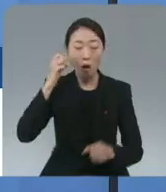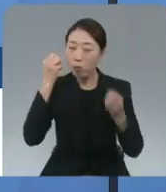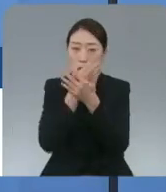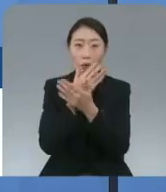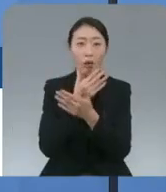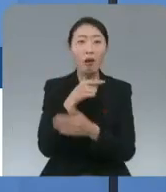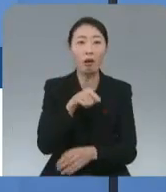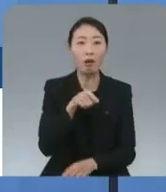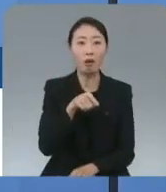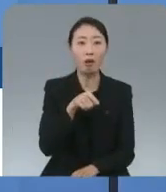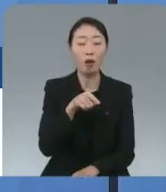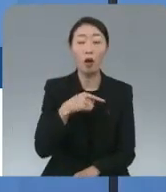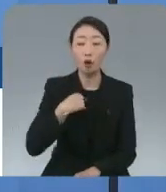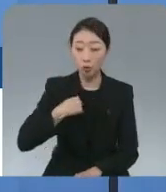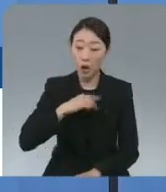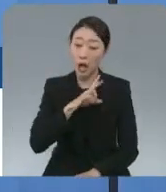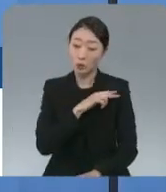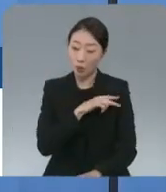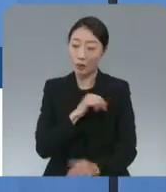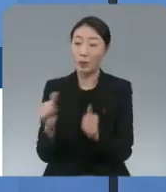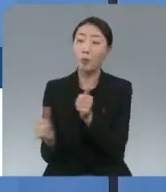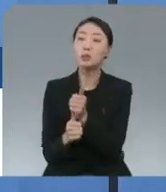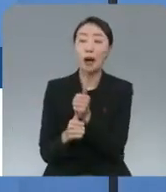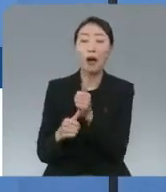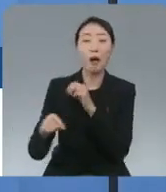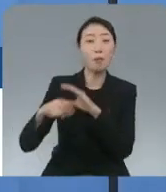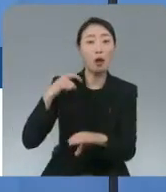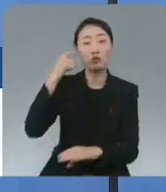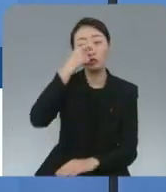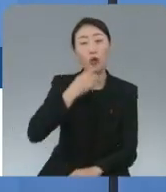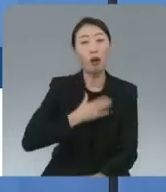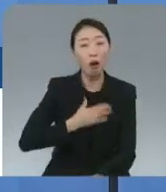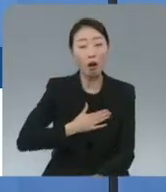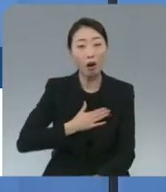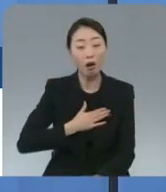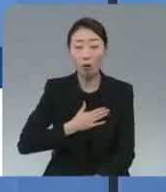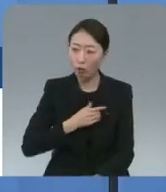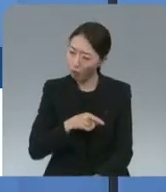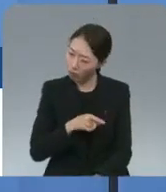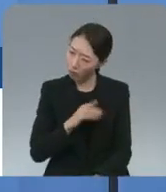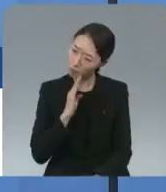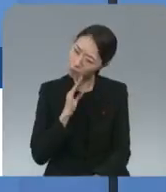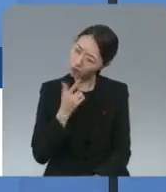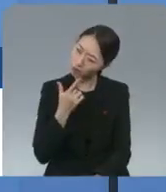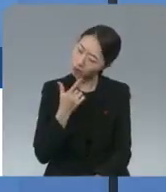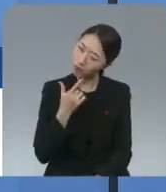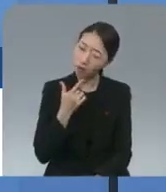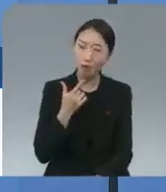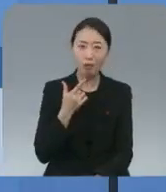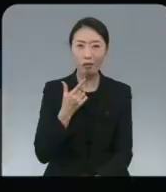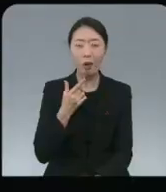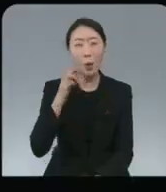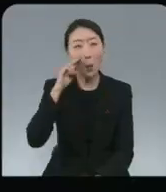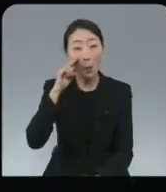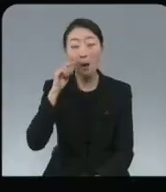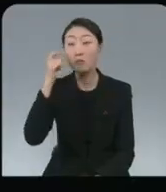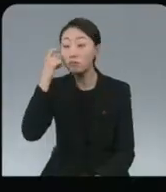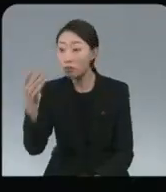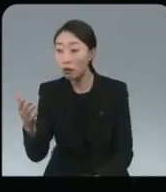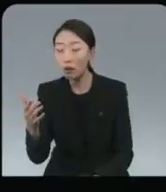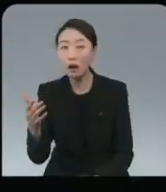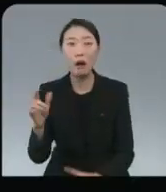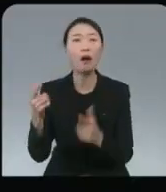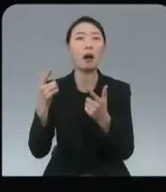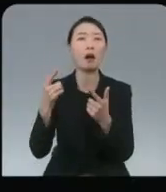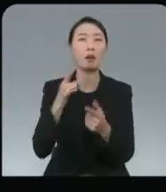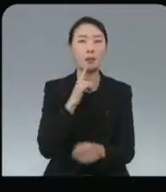diplomasi dan keamanan pada bulan Mei taeyongho mengatakan bahwa dirinya kaget saat mendengarkan rincian kasus tersebut Dia